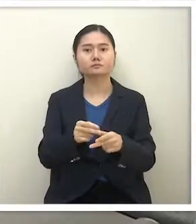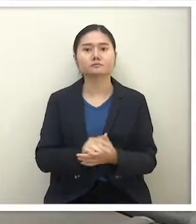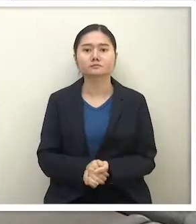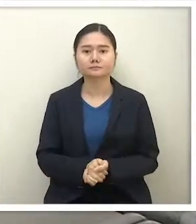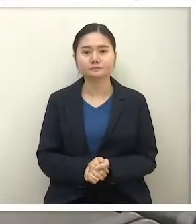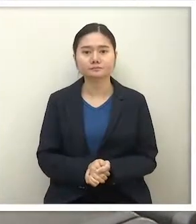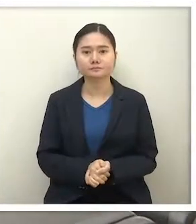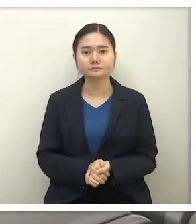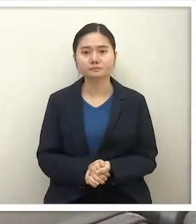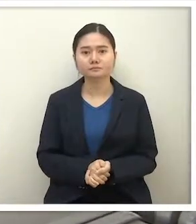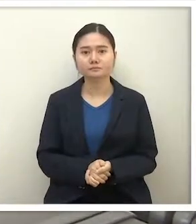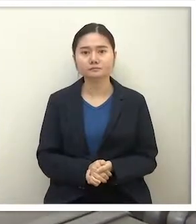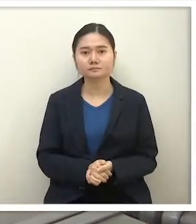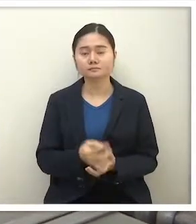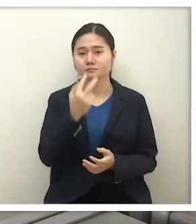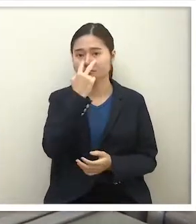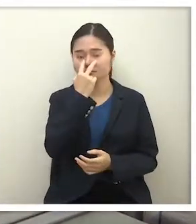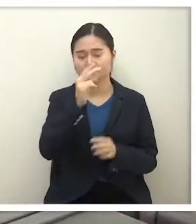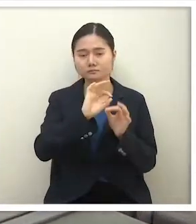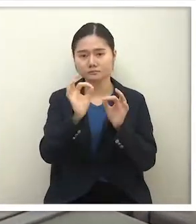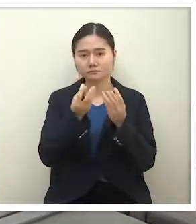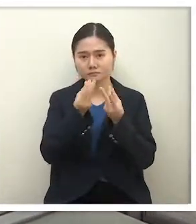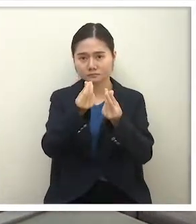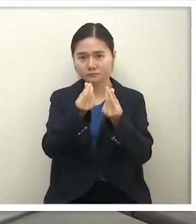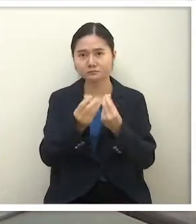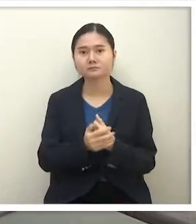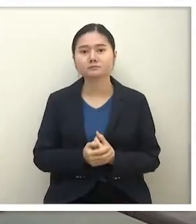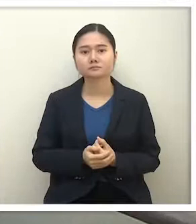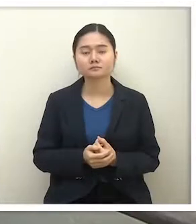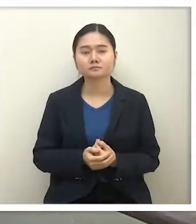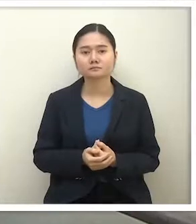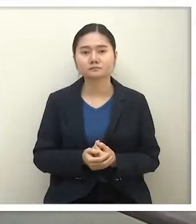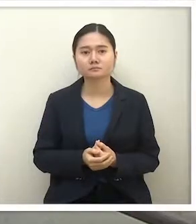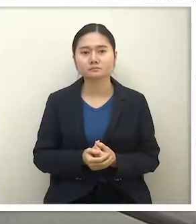ราดูดีเทลตัวนี้อีก